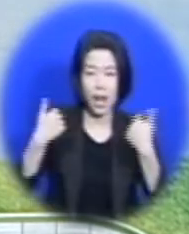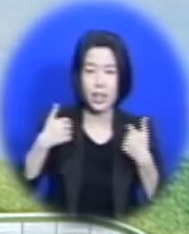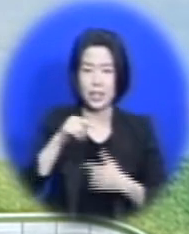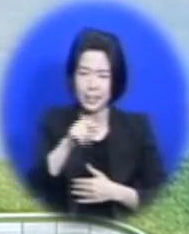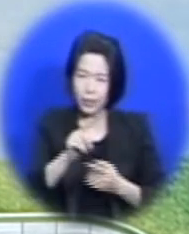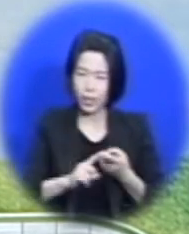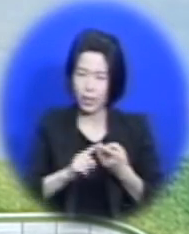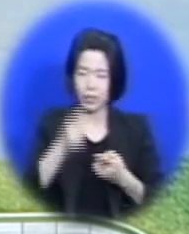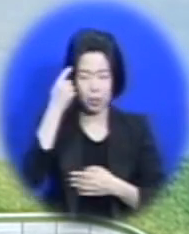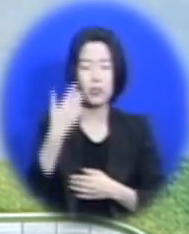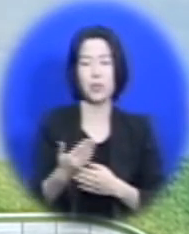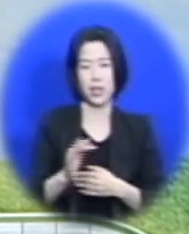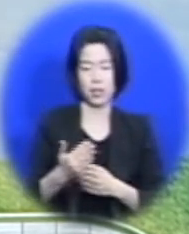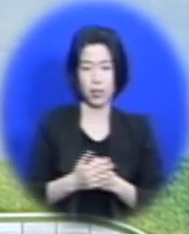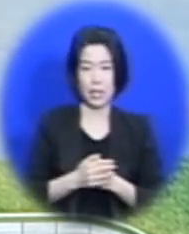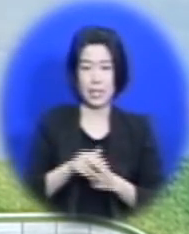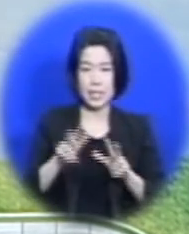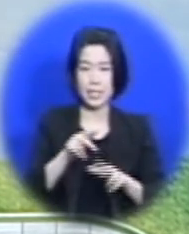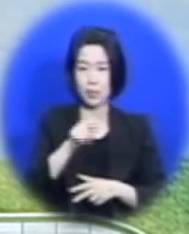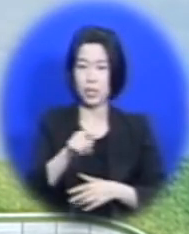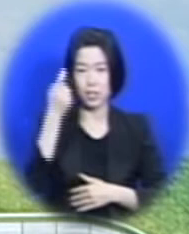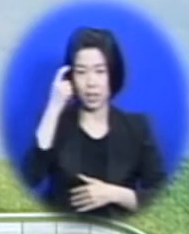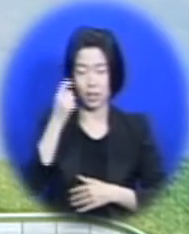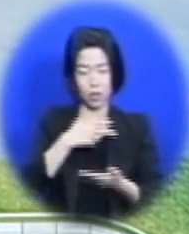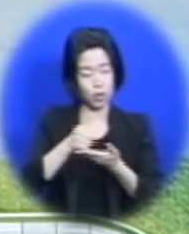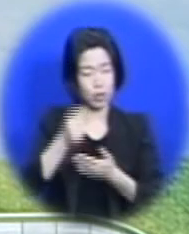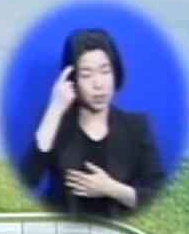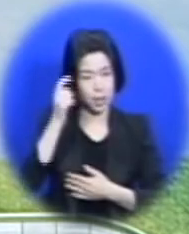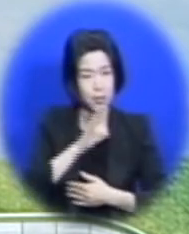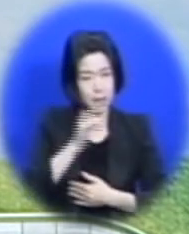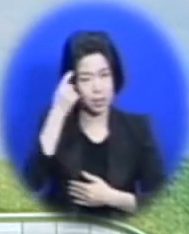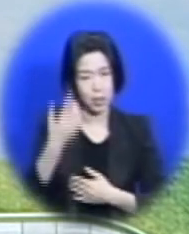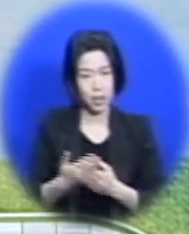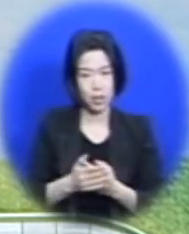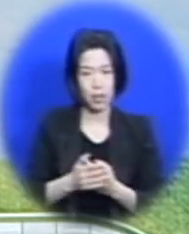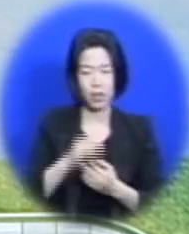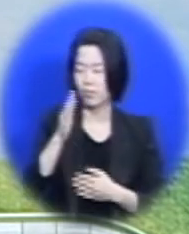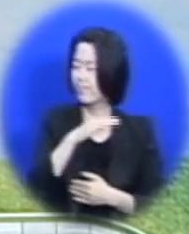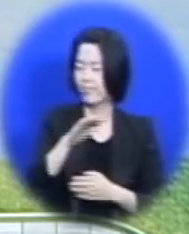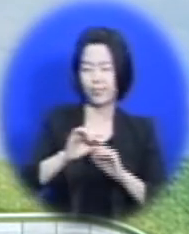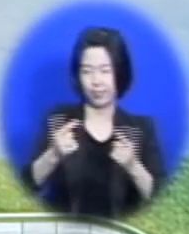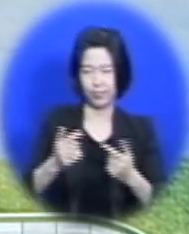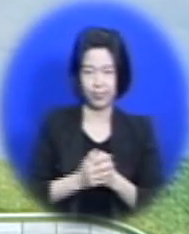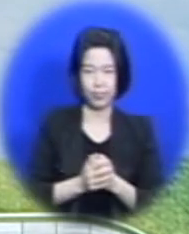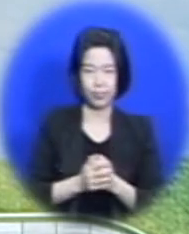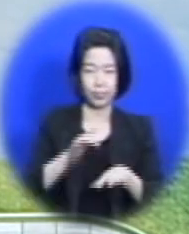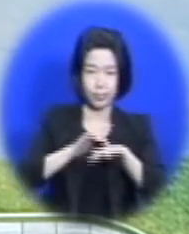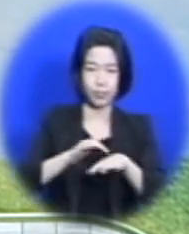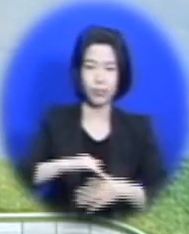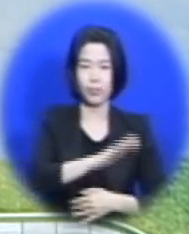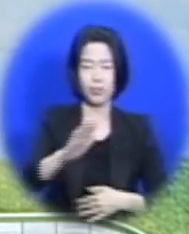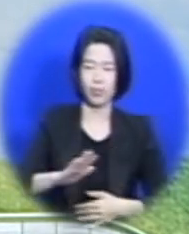점을 물어봐야 됩니다. 지금 이 생각이 주님의 생각인가? 전혀 그럴 수가 없죠. 마귀가